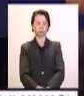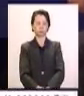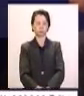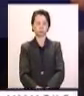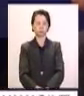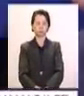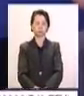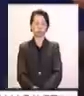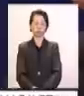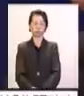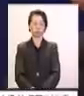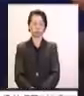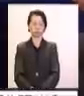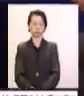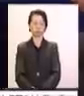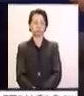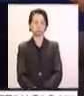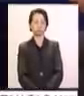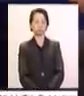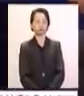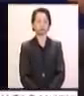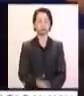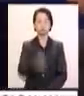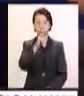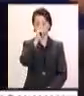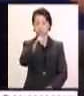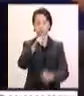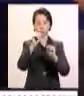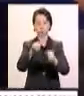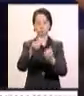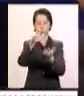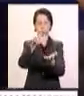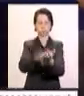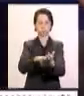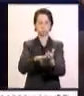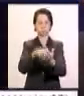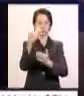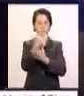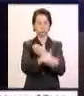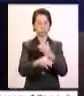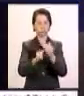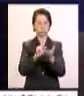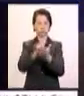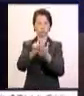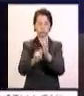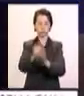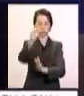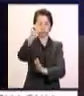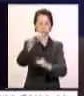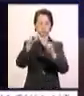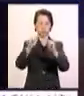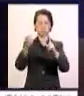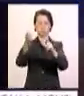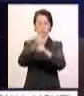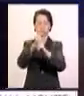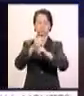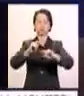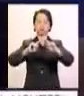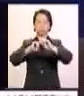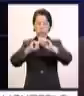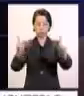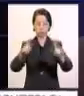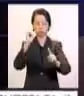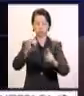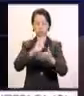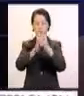I mean, definitely achievable, but it's also going to be very tough. And I think, you know, one of the things we've seen in a lot of the government's new policy statements is focusing not